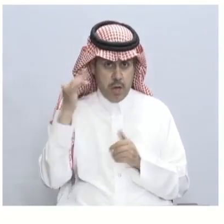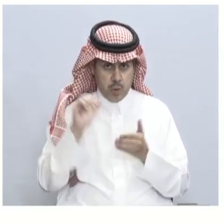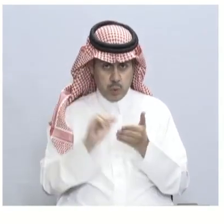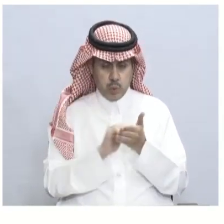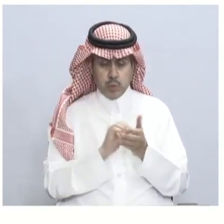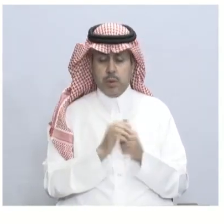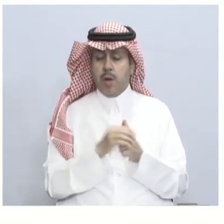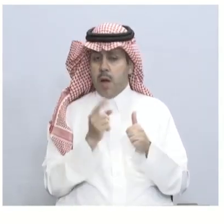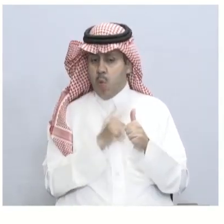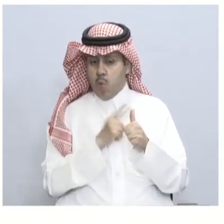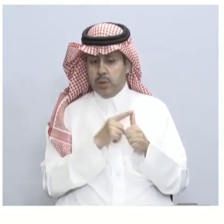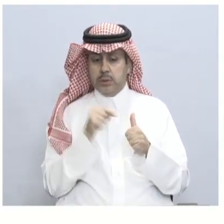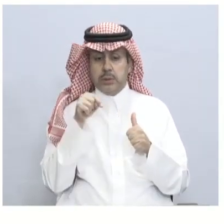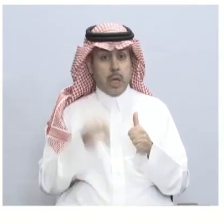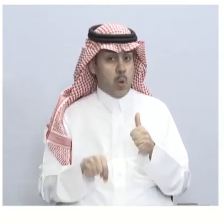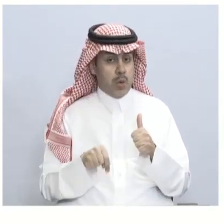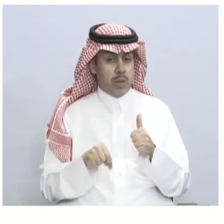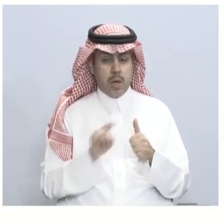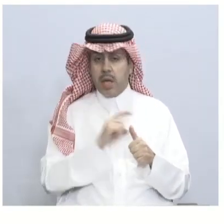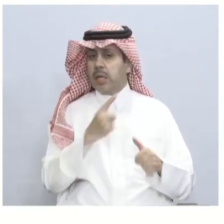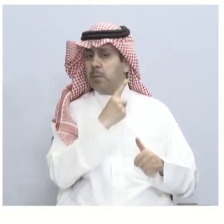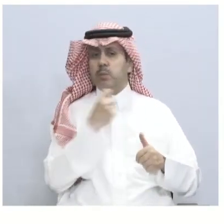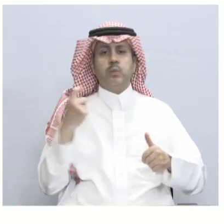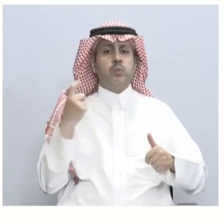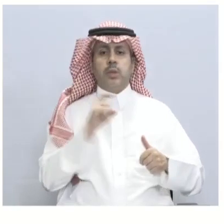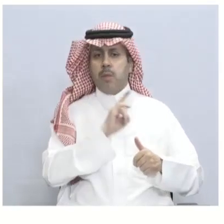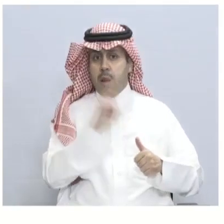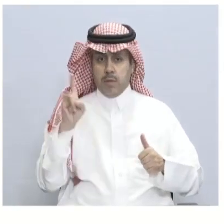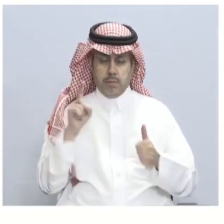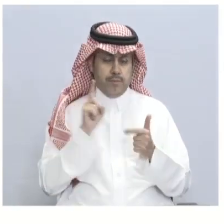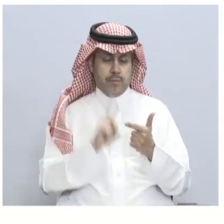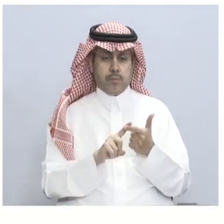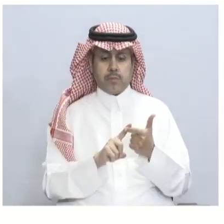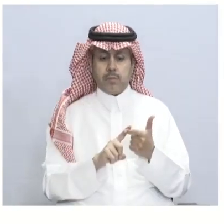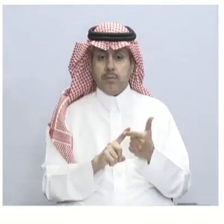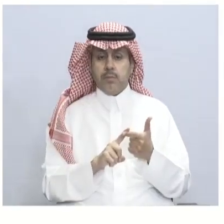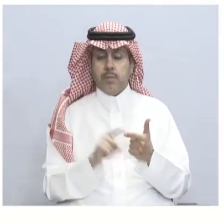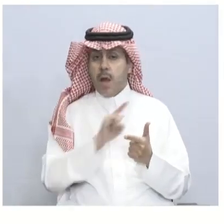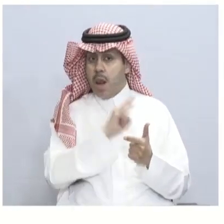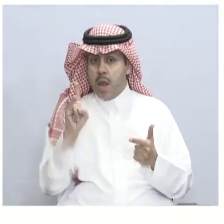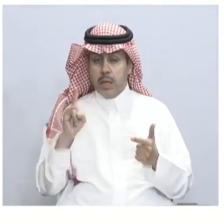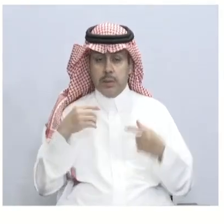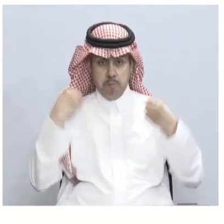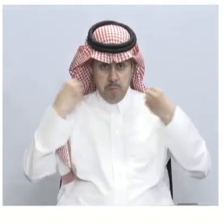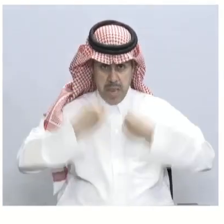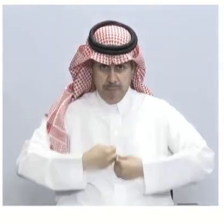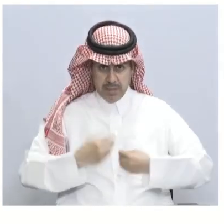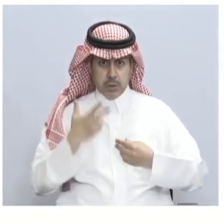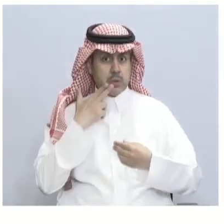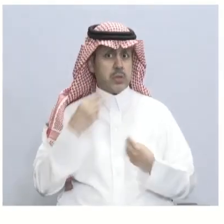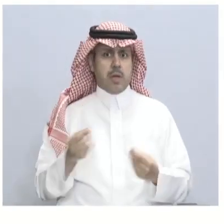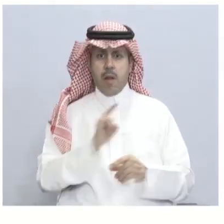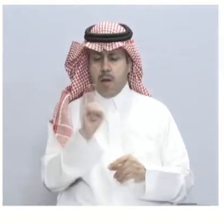الشرط الاول ان تكون غير متطيبه والشرط الثاني الا تلبس ثياب زينه